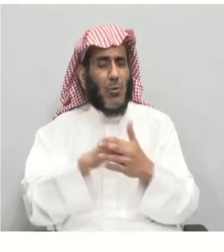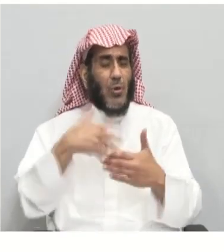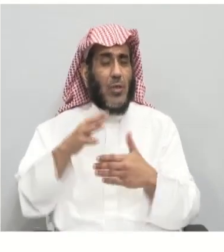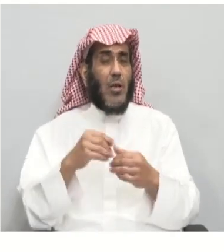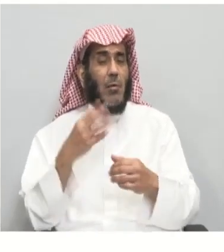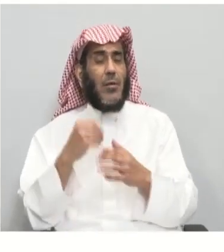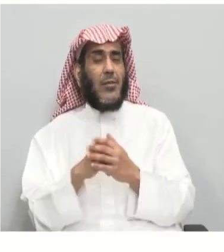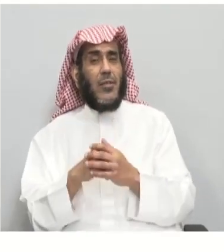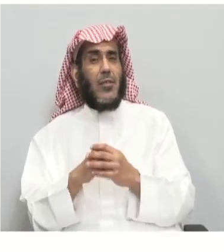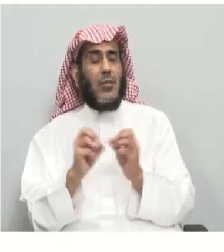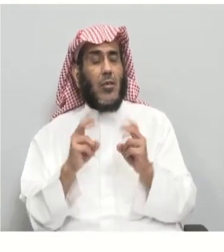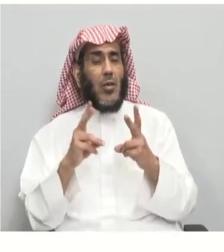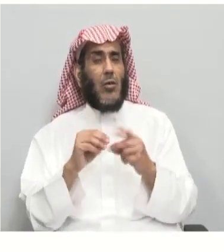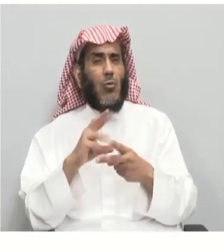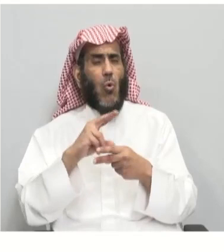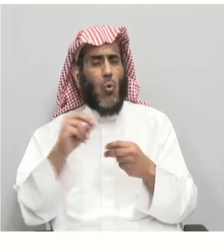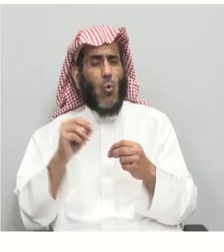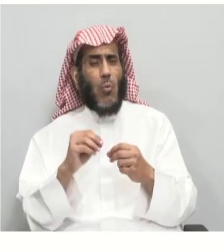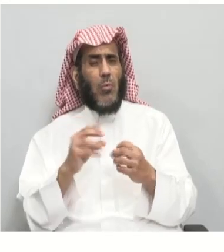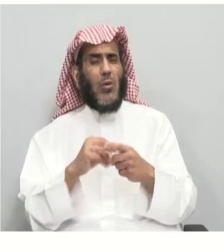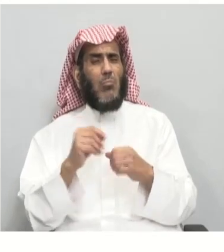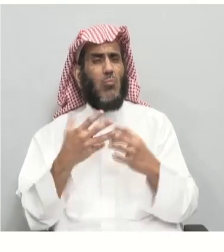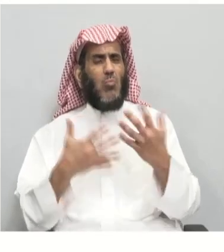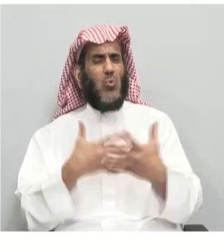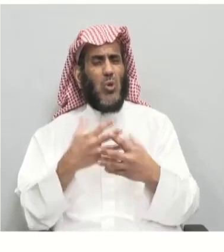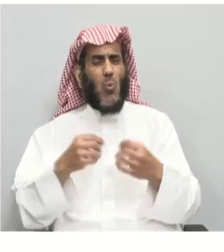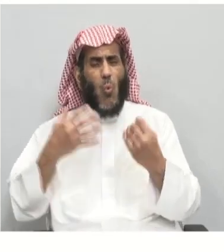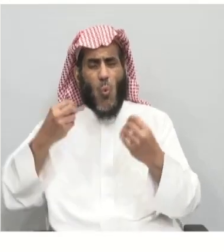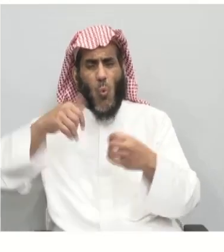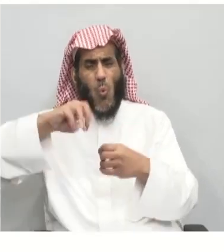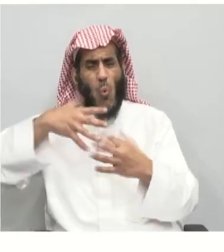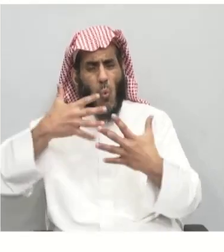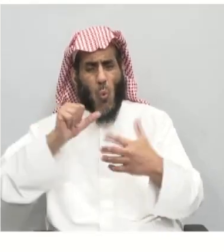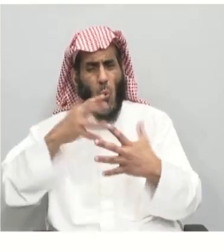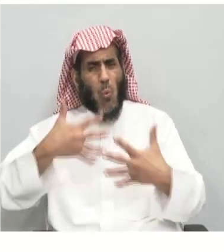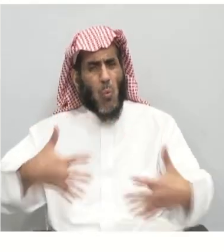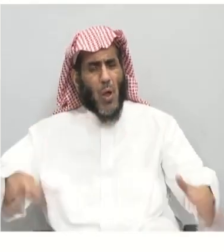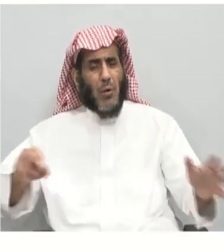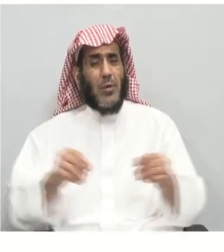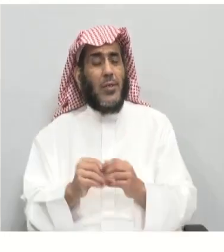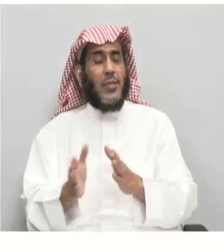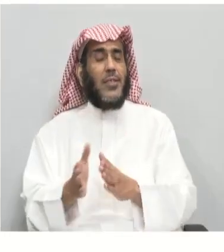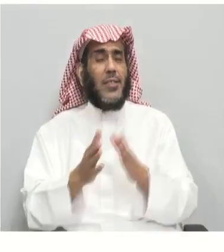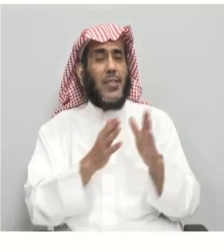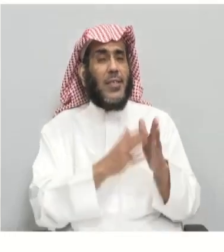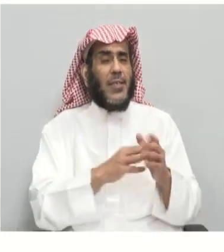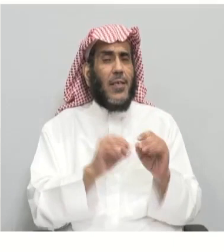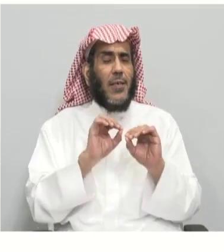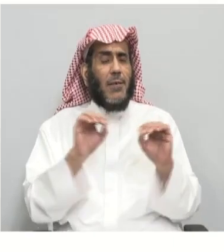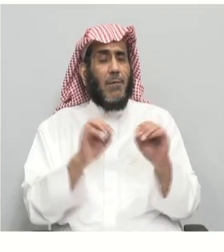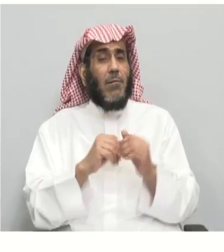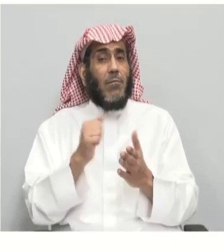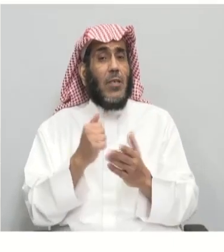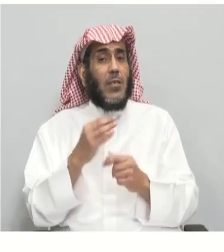رابعا يقترح حلول لمعالجه مشكله الاسراف في الماء ننتقل تعرفنا في